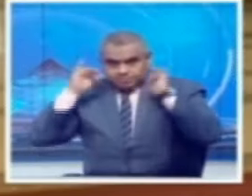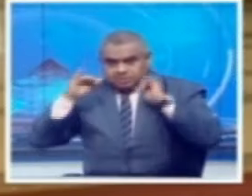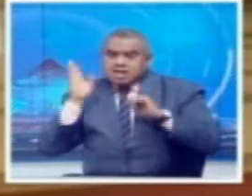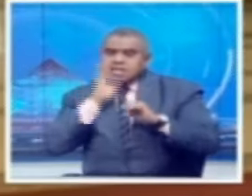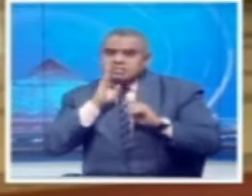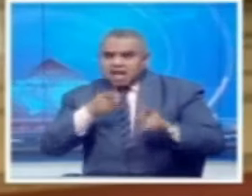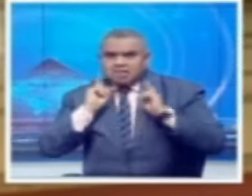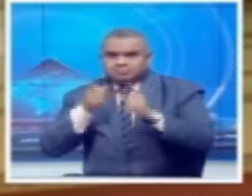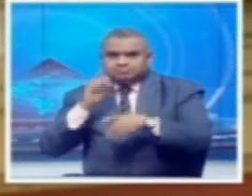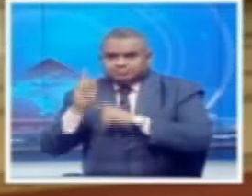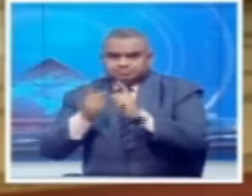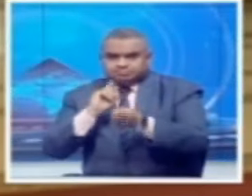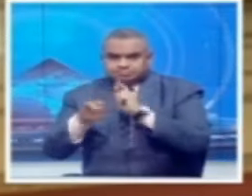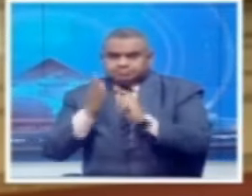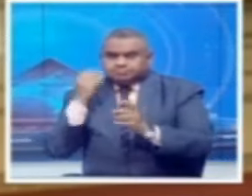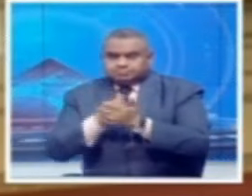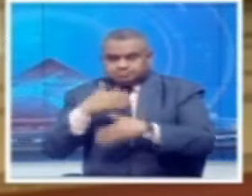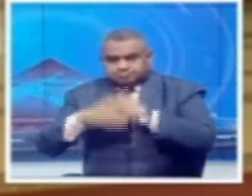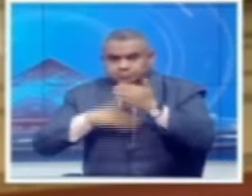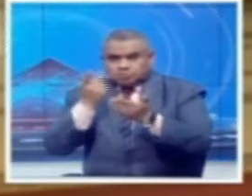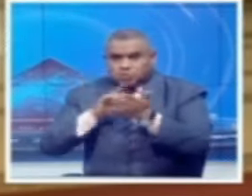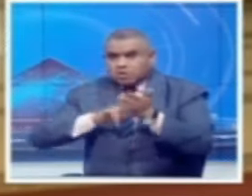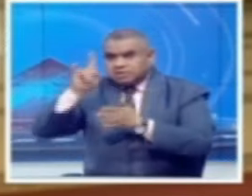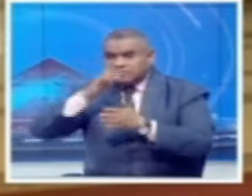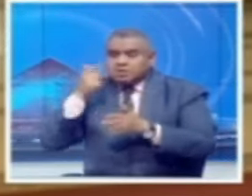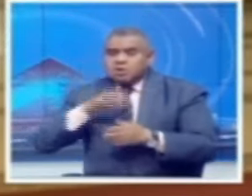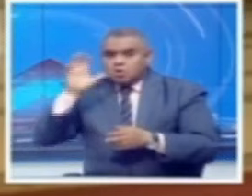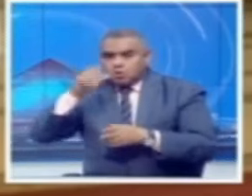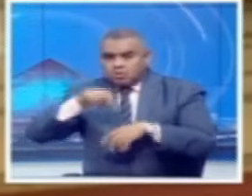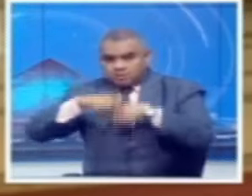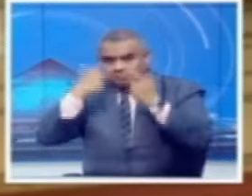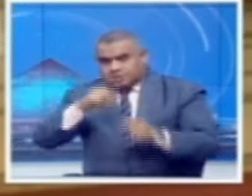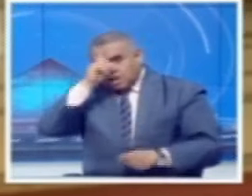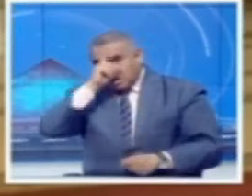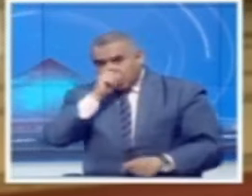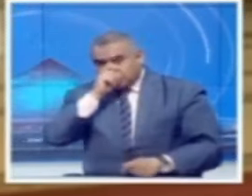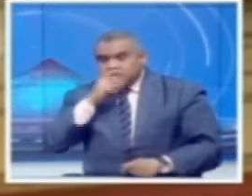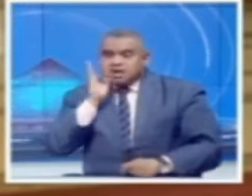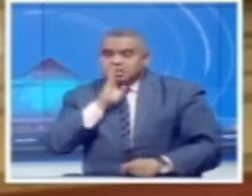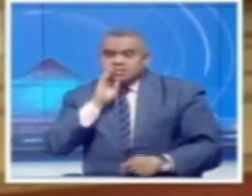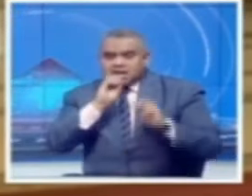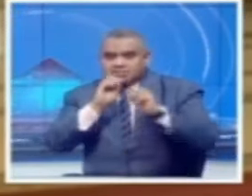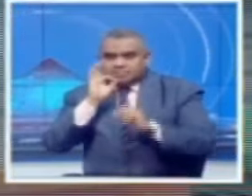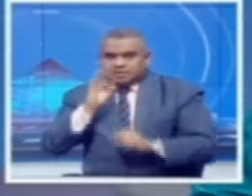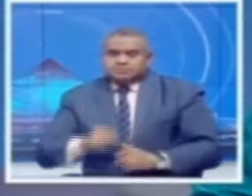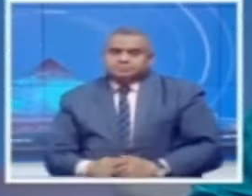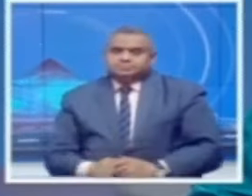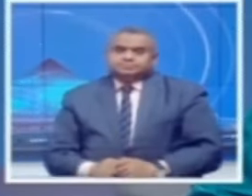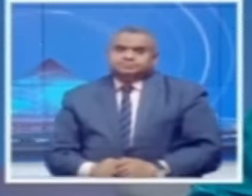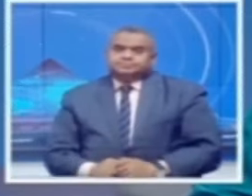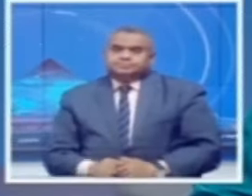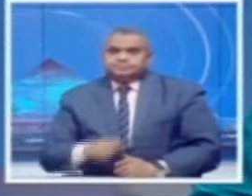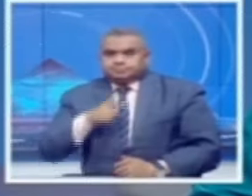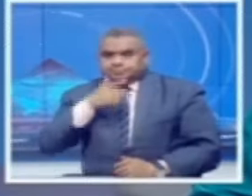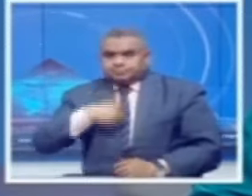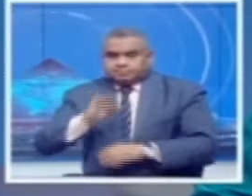بشكل كبير مع الطلاب ومع البعثات في الدول الأجنبية. من الأزهر الشريف، حماد العرب، التلفزيون المصري.